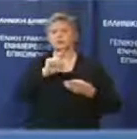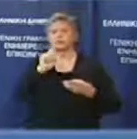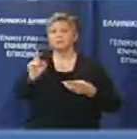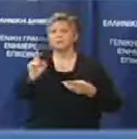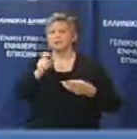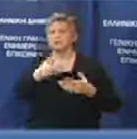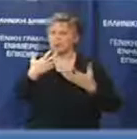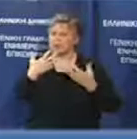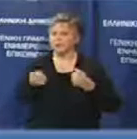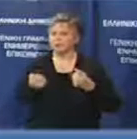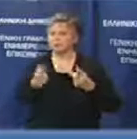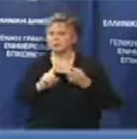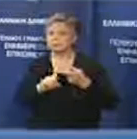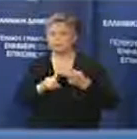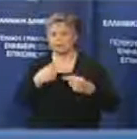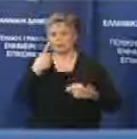σήμερα.